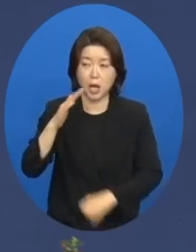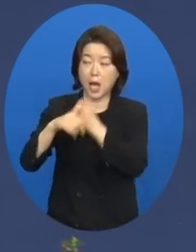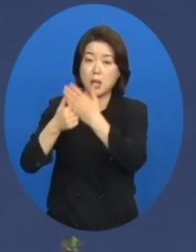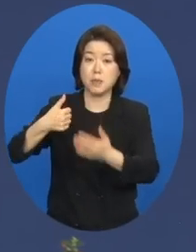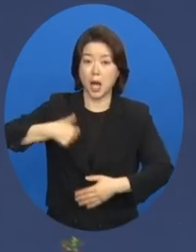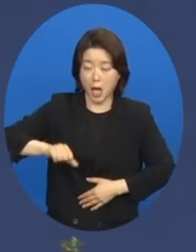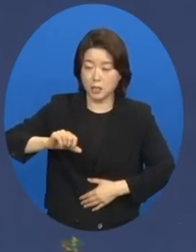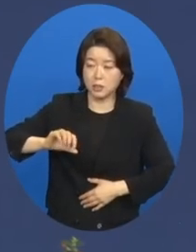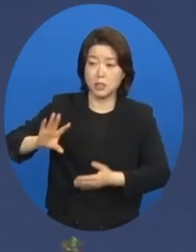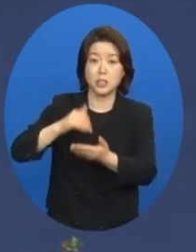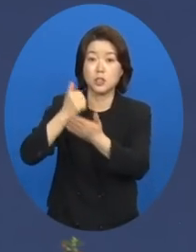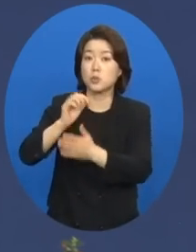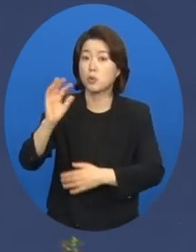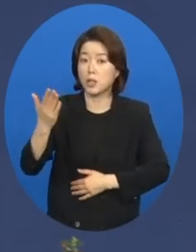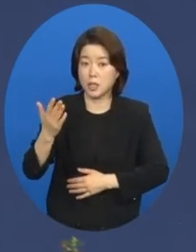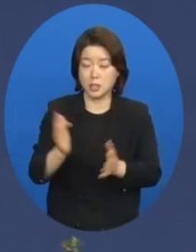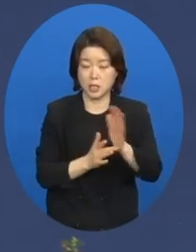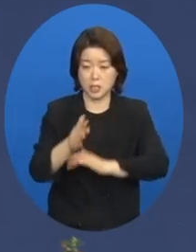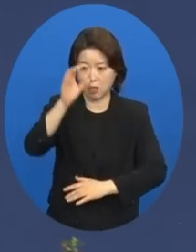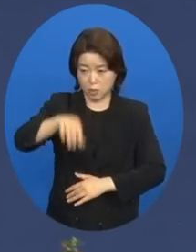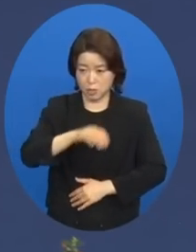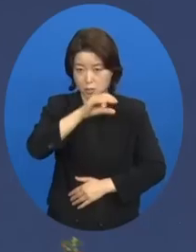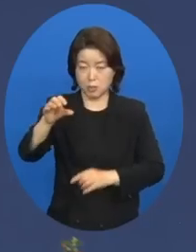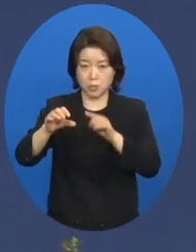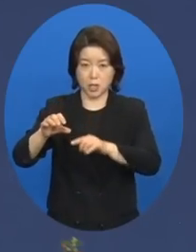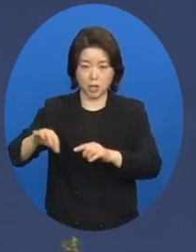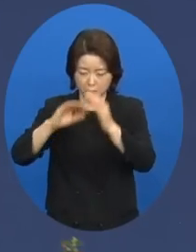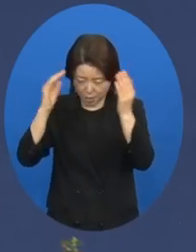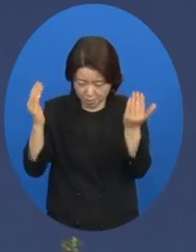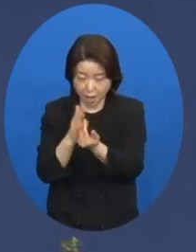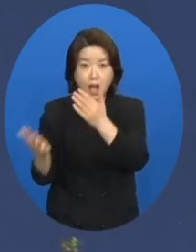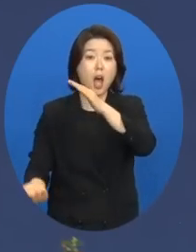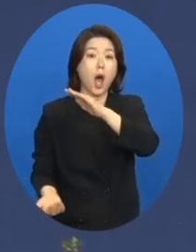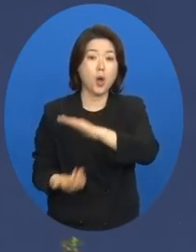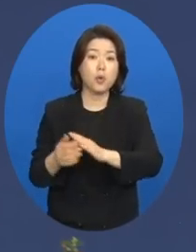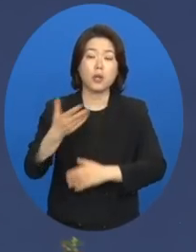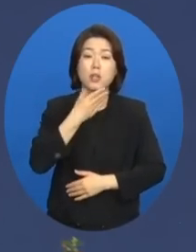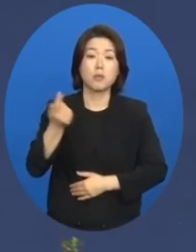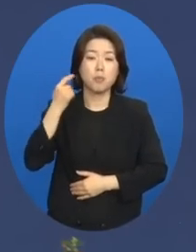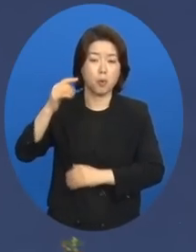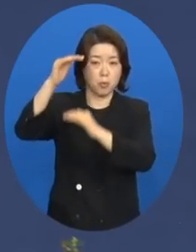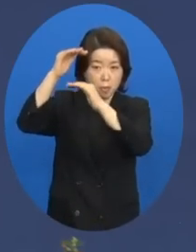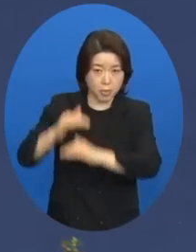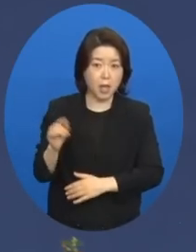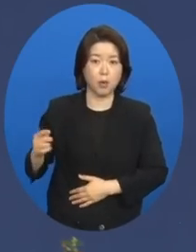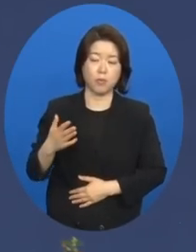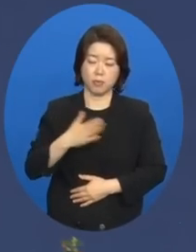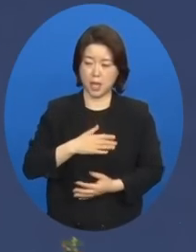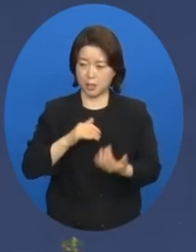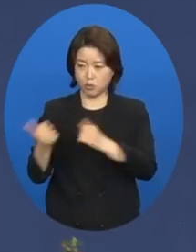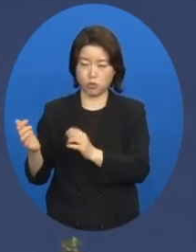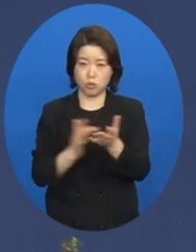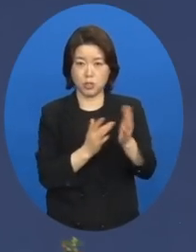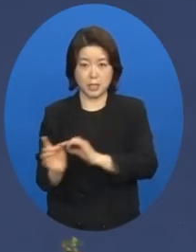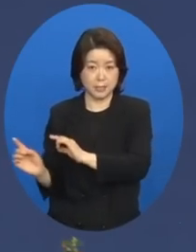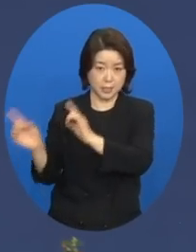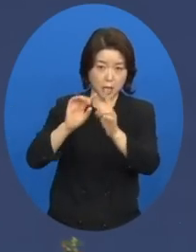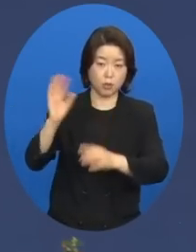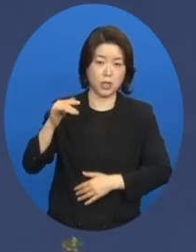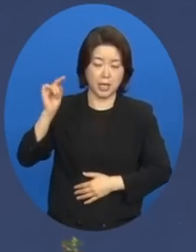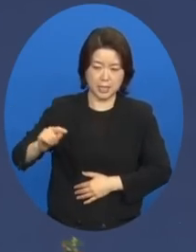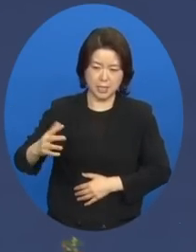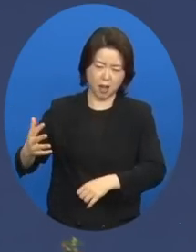아들이시면서 그리스도가 되신 예수님의 십자가 다 이뤄놓은 이 복음의 사실을 나 죽고 예수가 살게 된